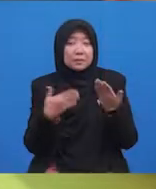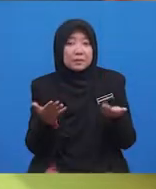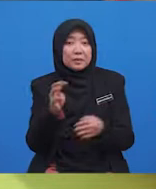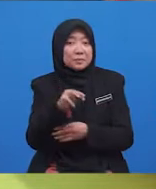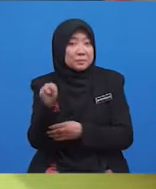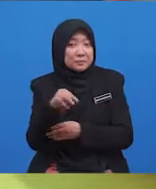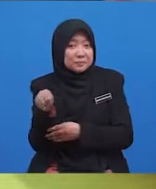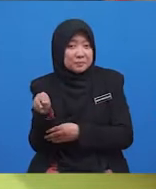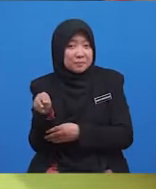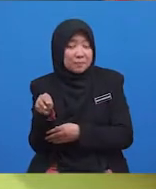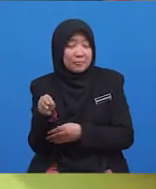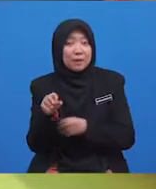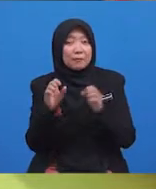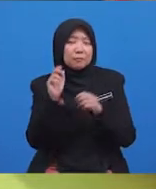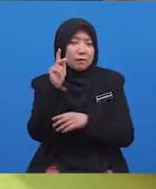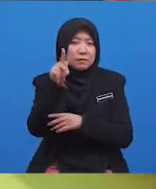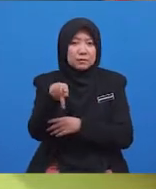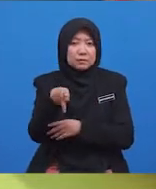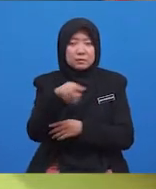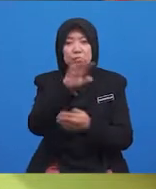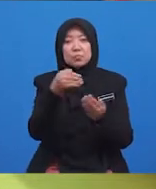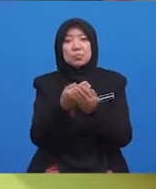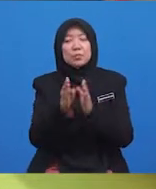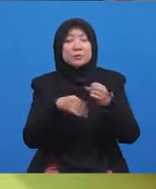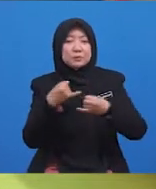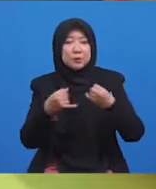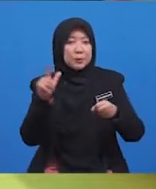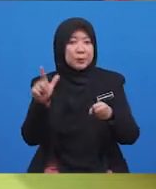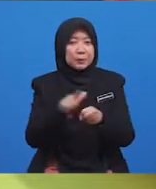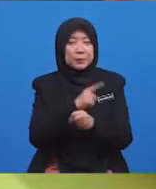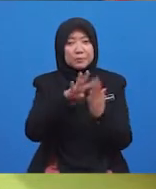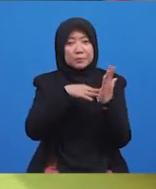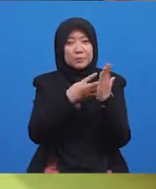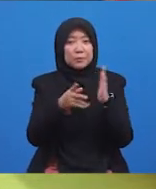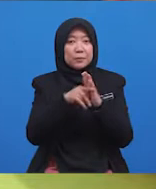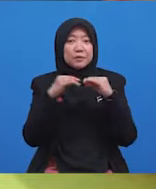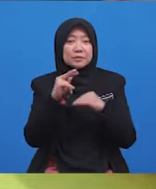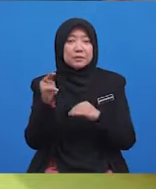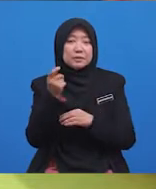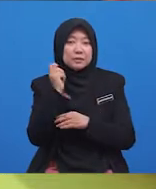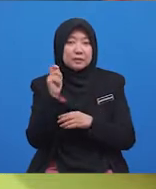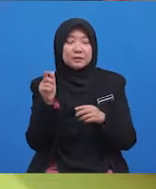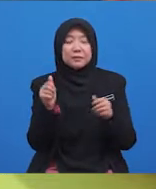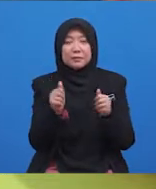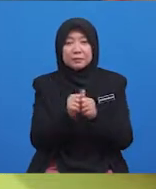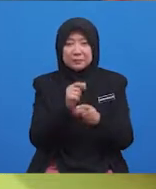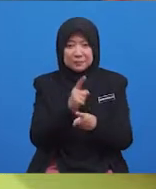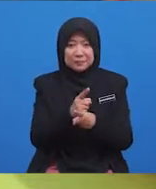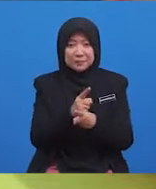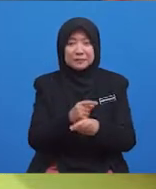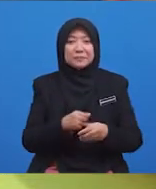Bagaimana murid-murid? Cikgu pasti anak-anak cikgu berjaya melengkapkan jadual pengajaran tersebut dengan